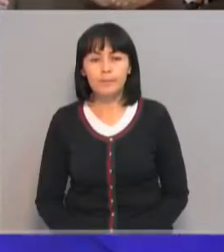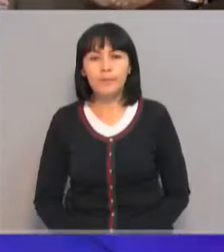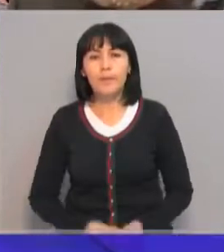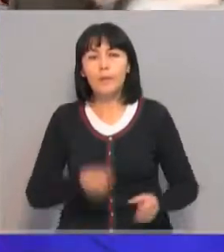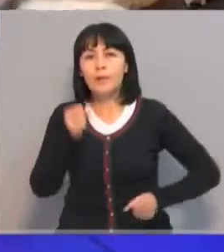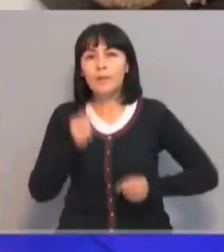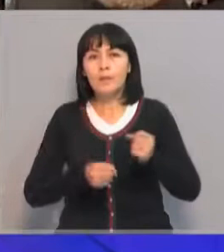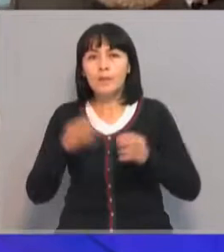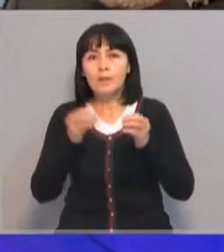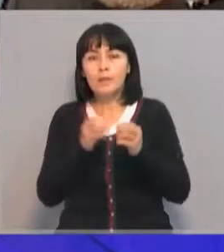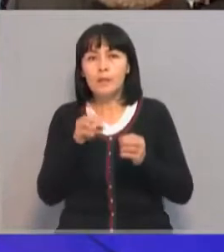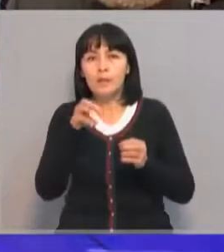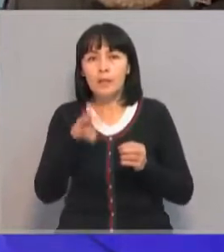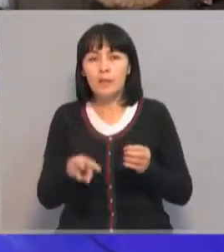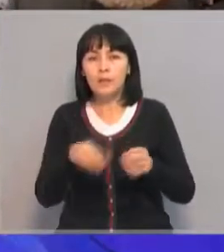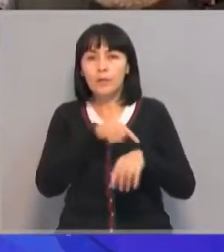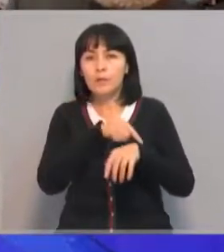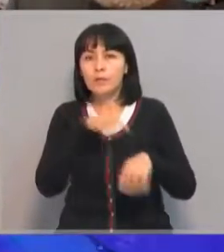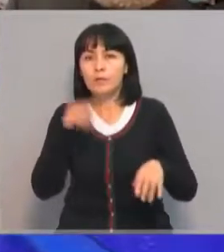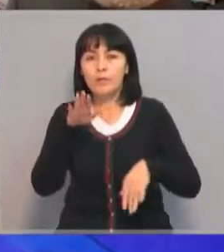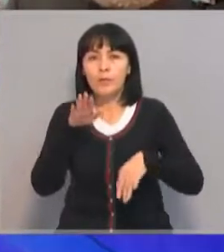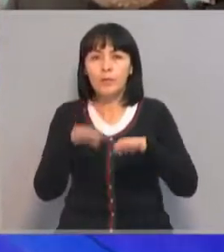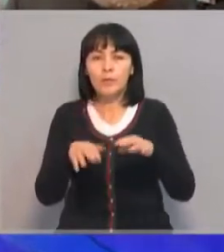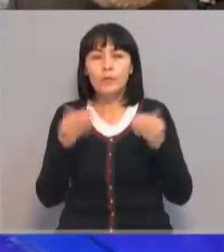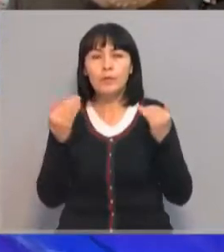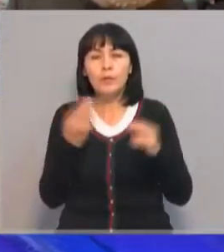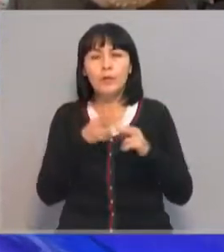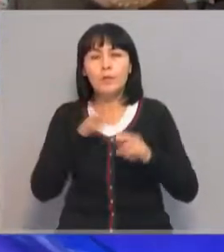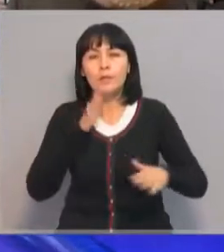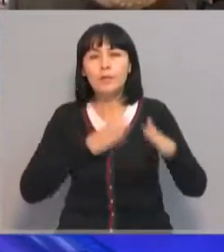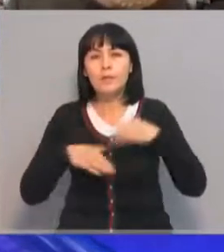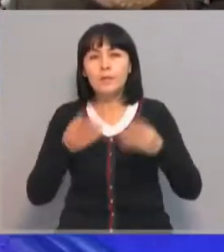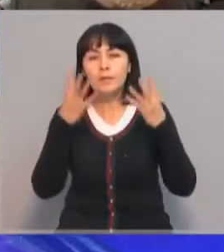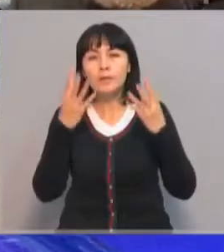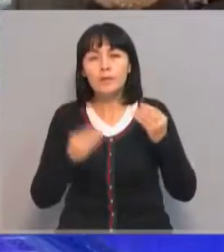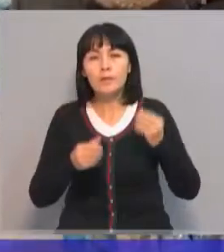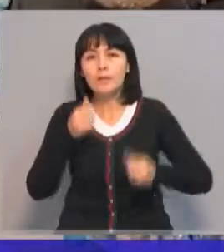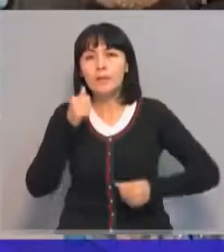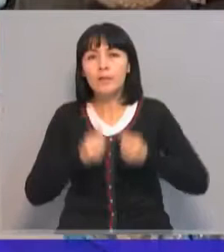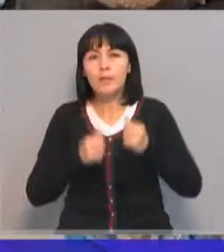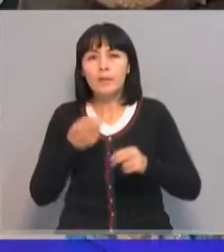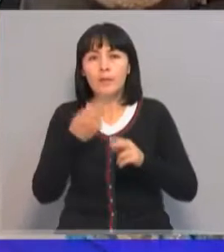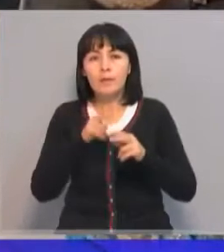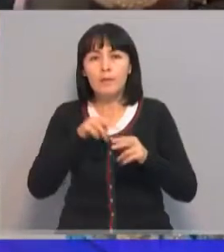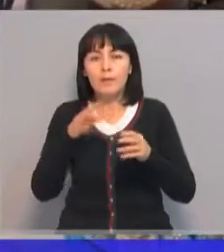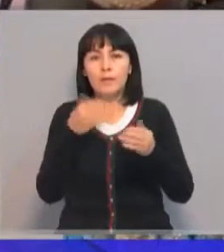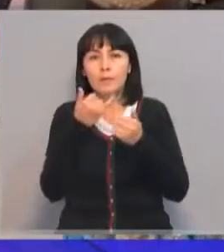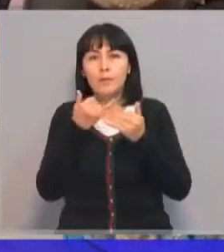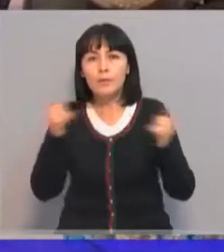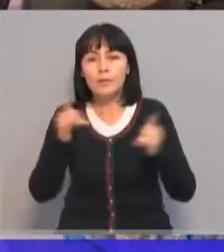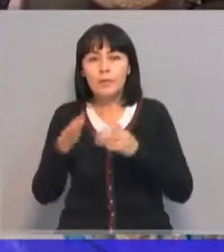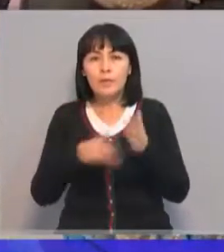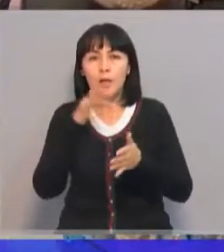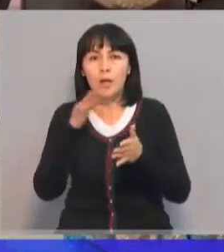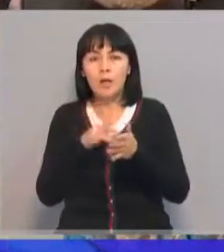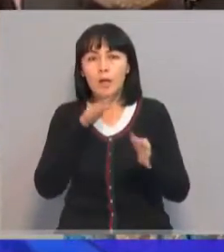Пробежала дистанцию в 10 километров. Чувствую себя отлично. Я очень рада, что сегодняшний марафон проходит именно в этом чудесном городе.